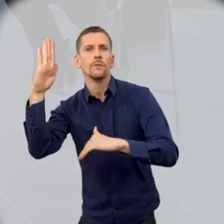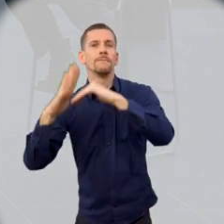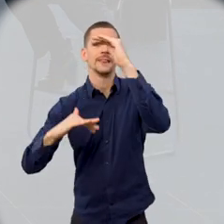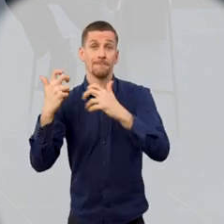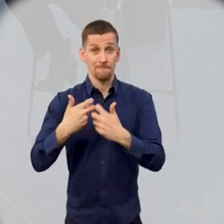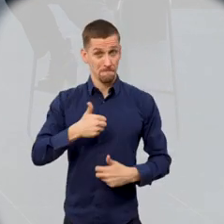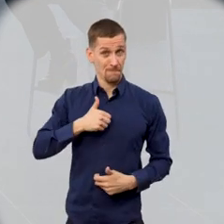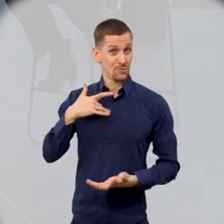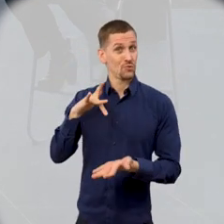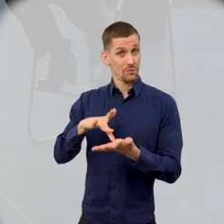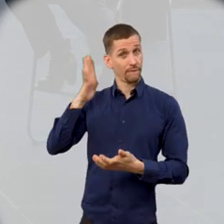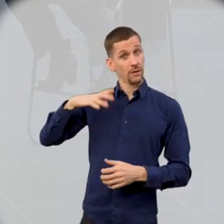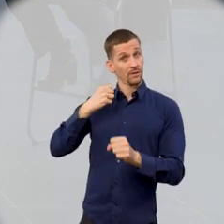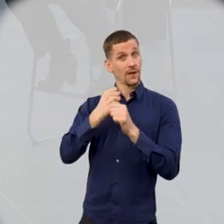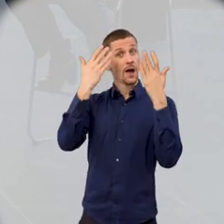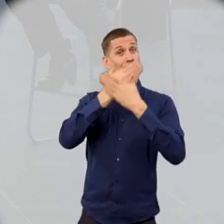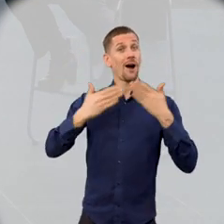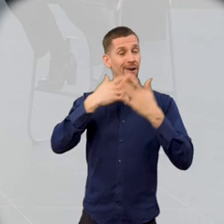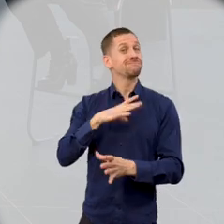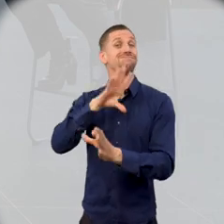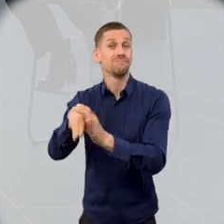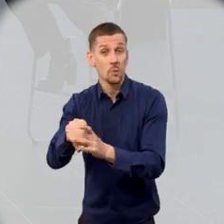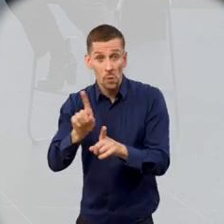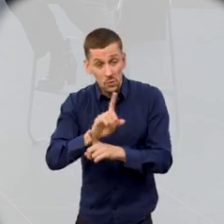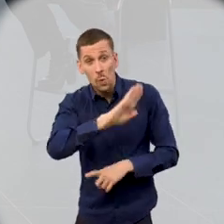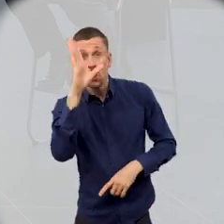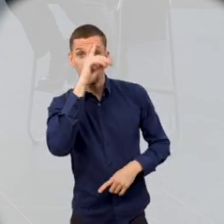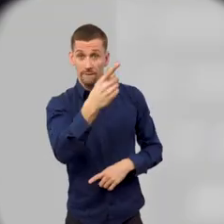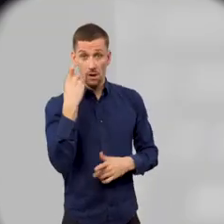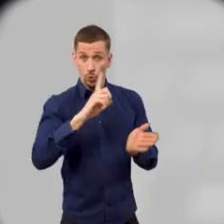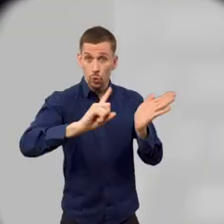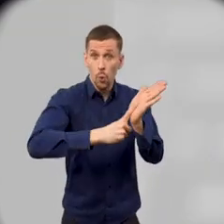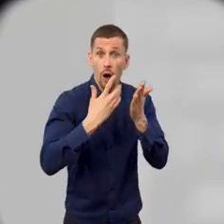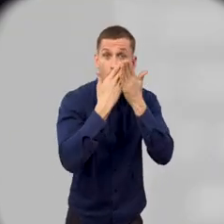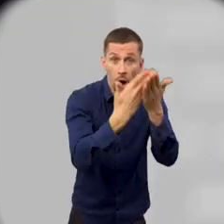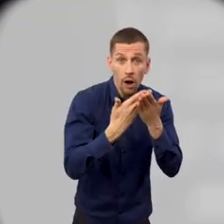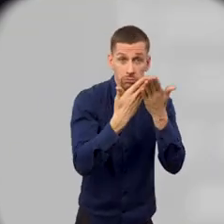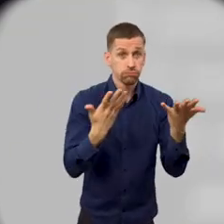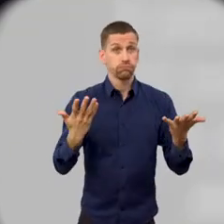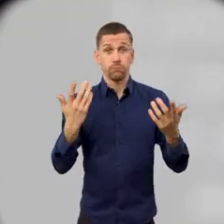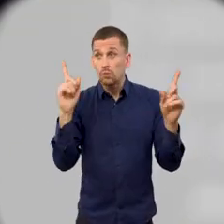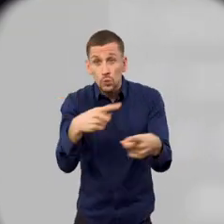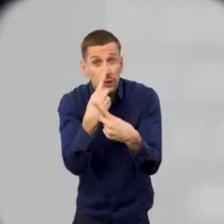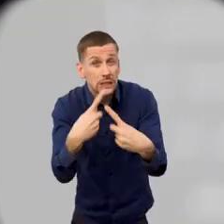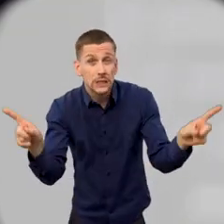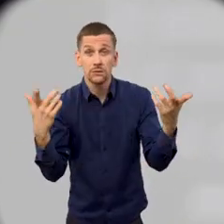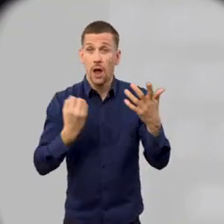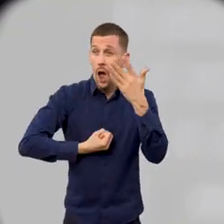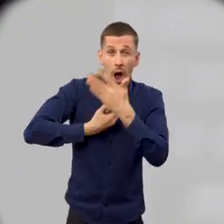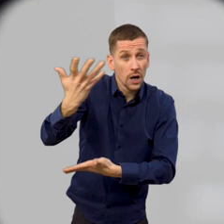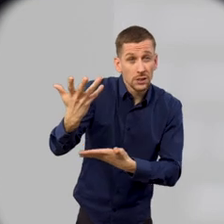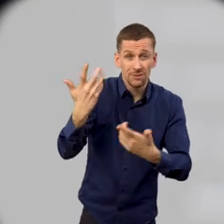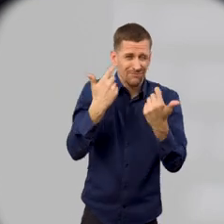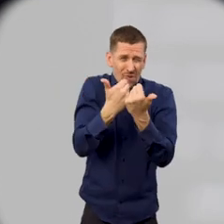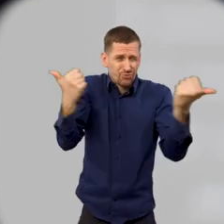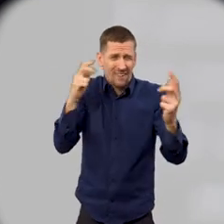Donc, par exemple, moi-même, avant, je travaillais plutôt dans le cinéma. Je connais des étudiants qui travaillaient dans le droit, qui travaillaient dans la musique, donc des domaines